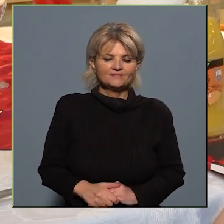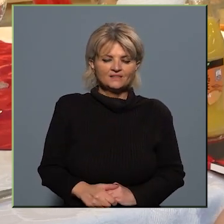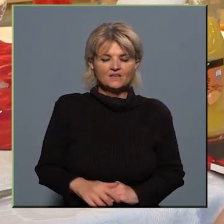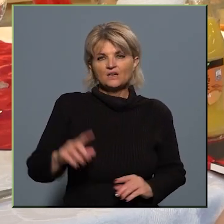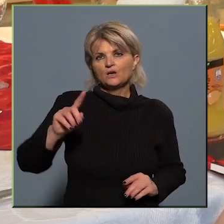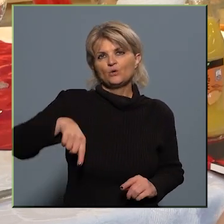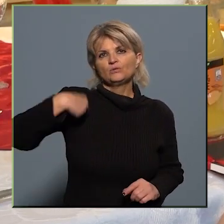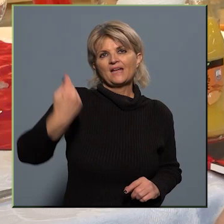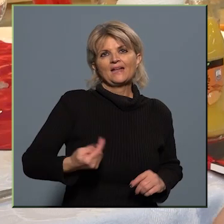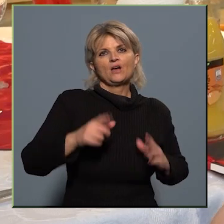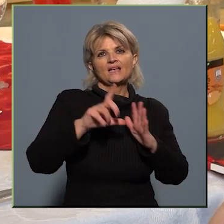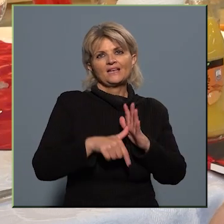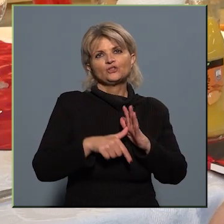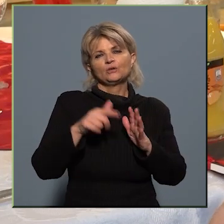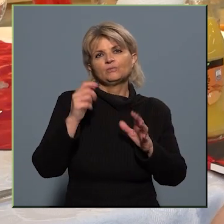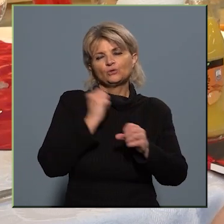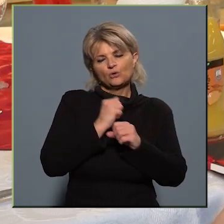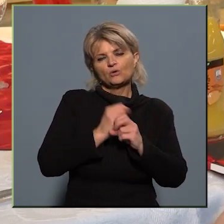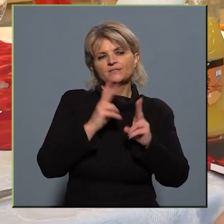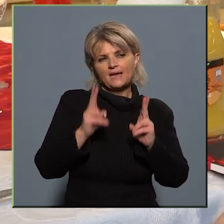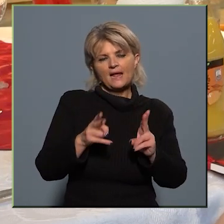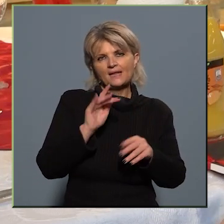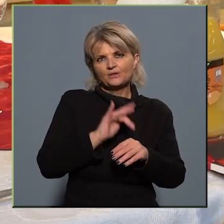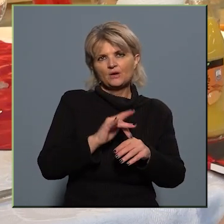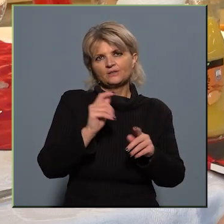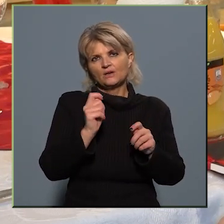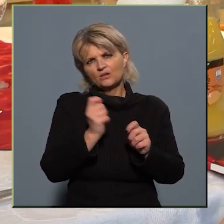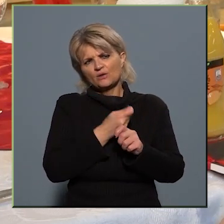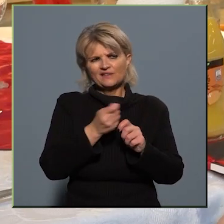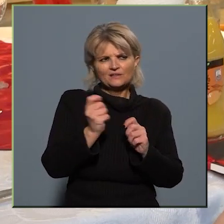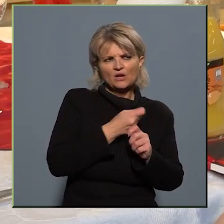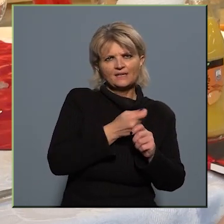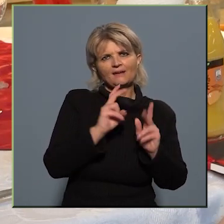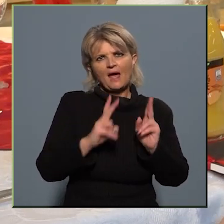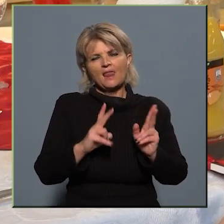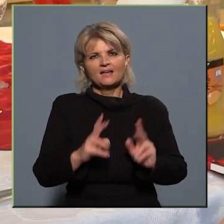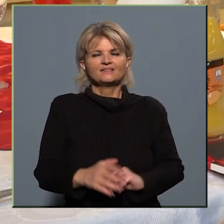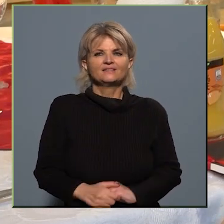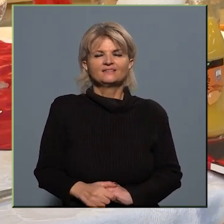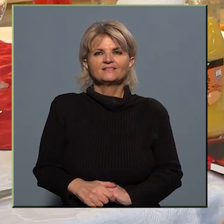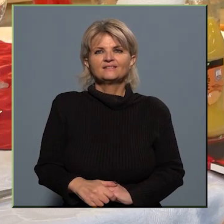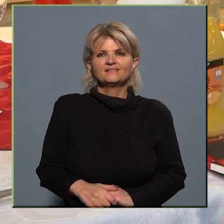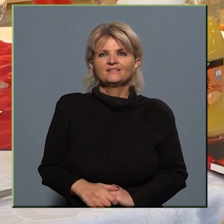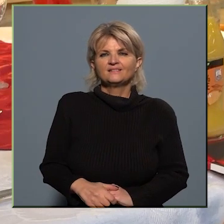aztán később, hát persze dolgozni kellett rajta, azok azért nagyon kezdemény dolgok voltak.